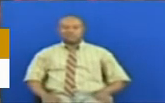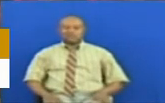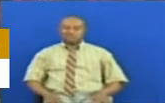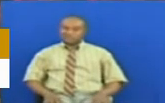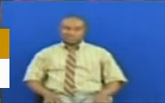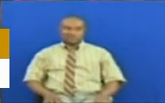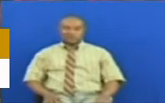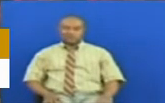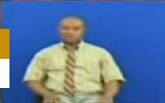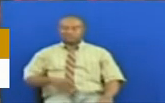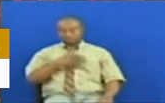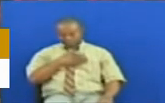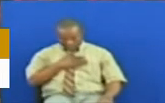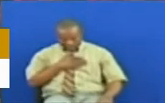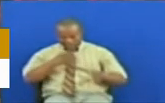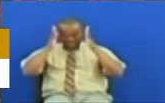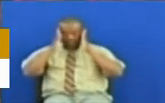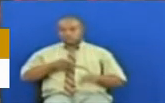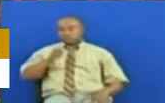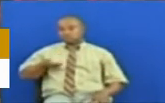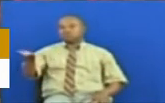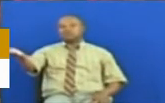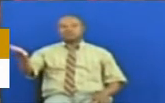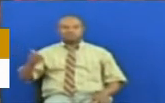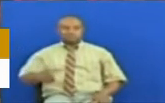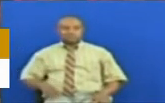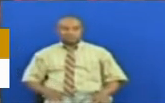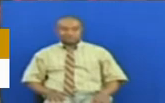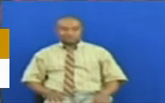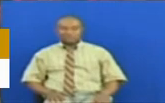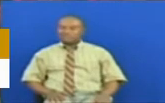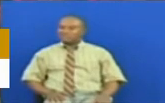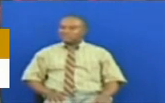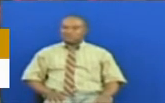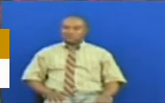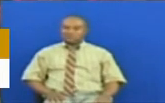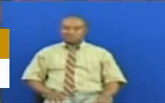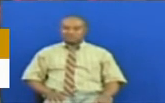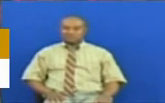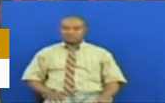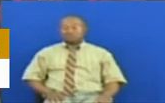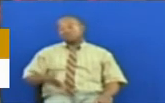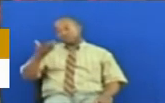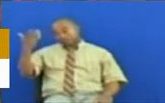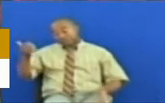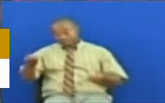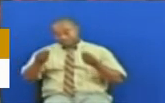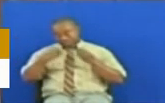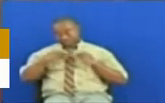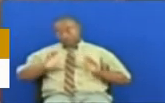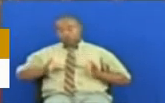Asante Mheshimiwa Speaker. Awali ya yote, kwanza napenda kumshukuru Mwenyezi Mungu kwa kutujalia kutupa uhai na